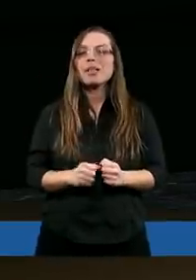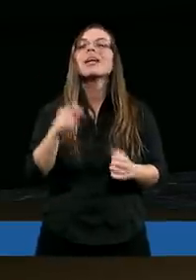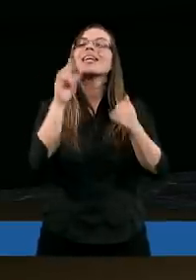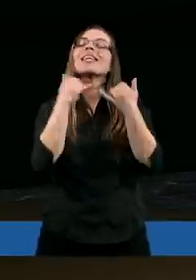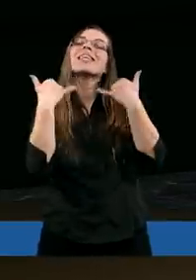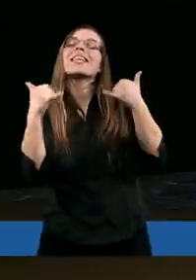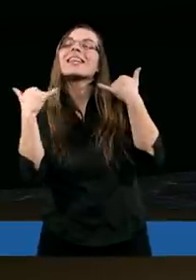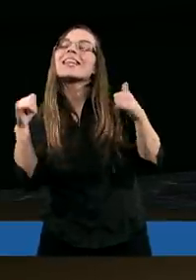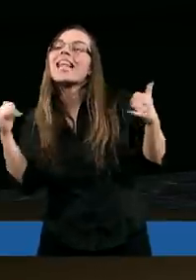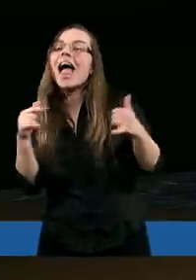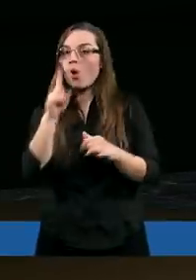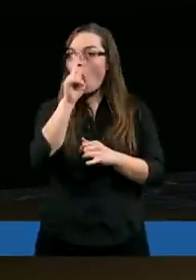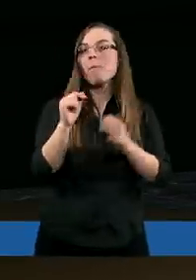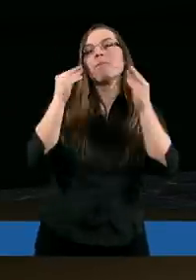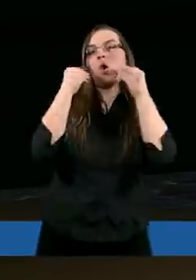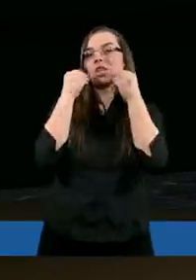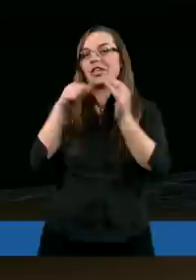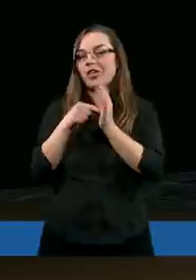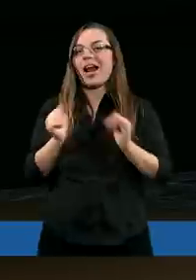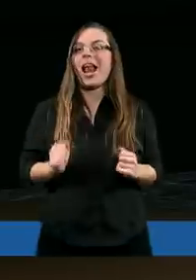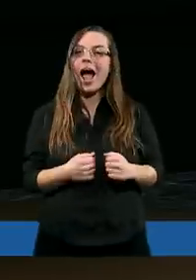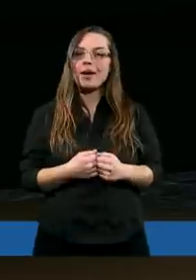innego pocieszyciela.